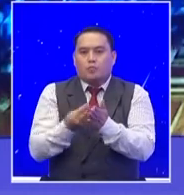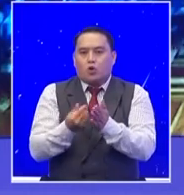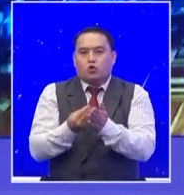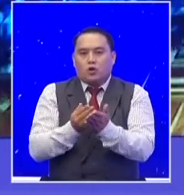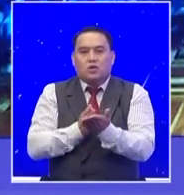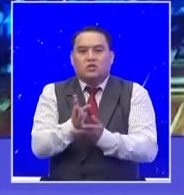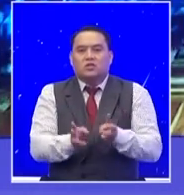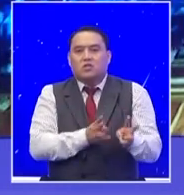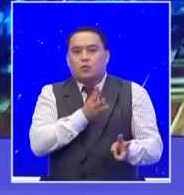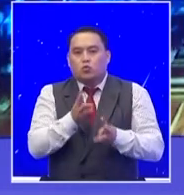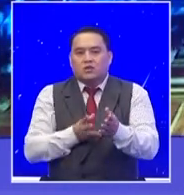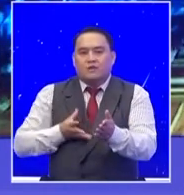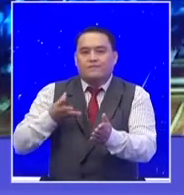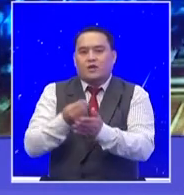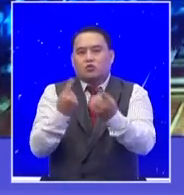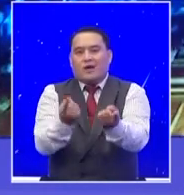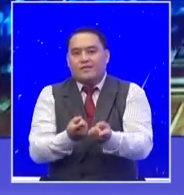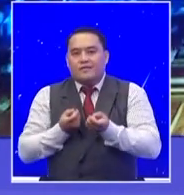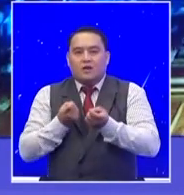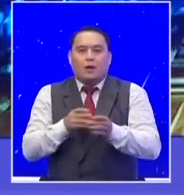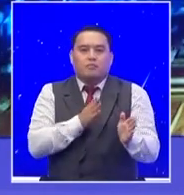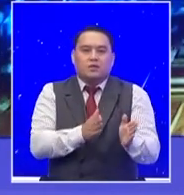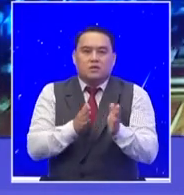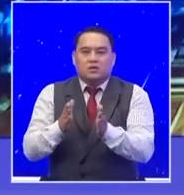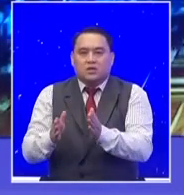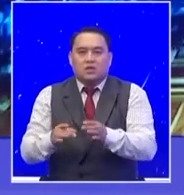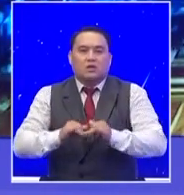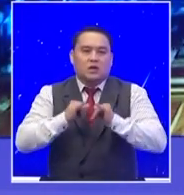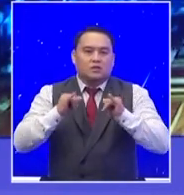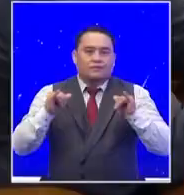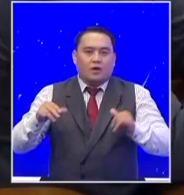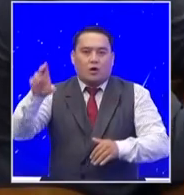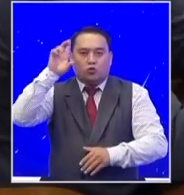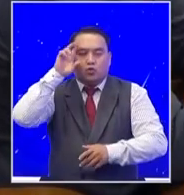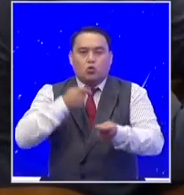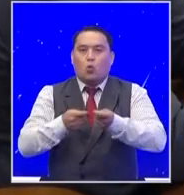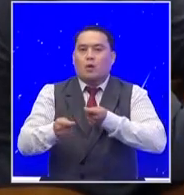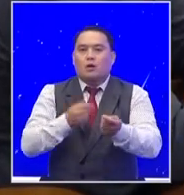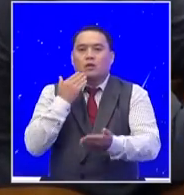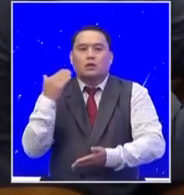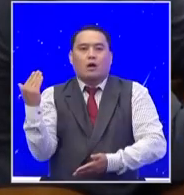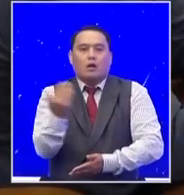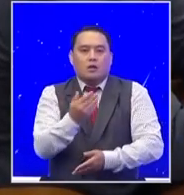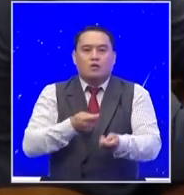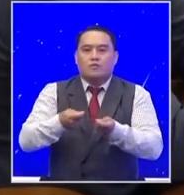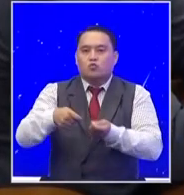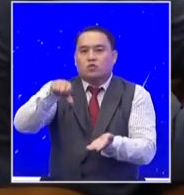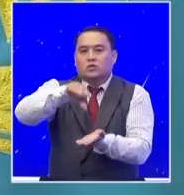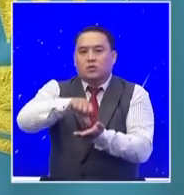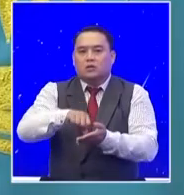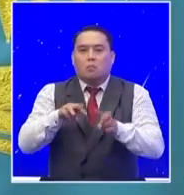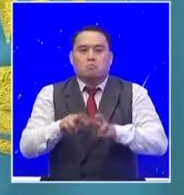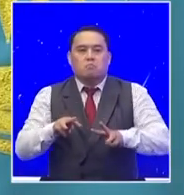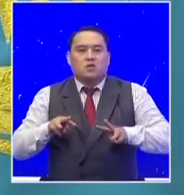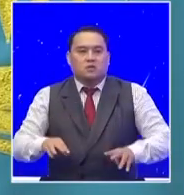политики, стимулирование инвестиций, сбалансированное региональное развитие и государственное управление. С докладами выступили руководители министерств.